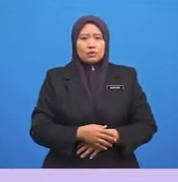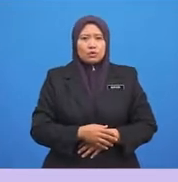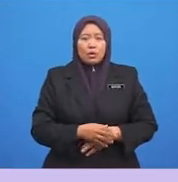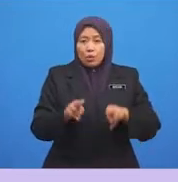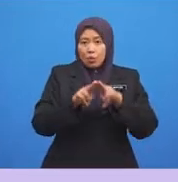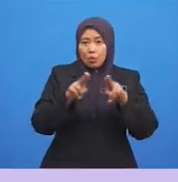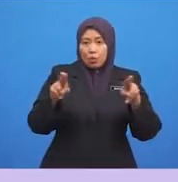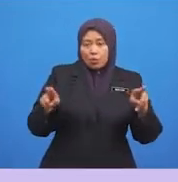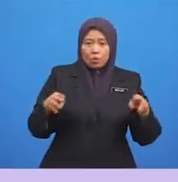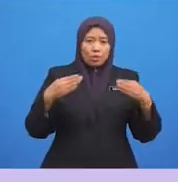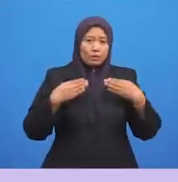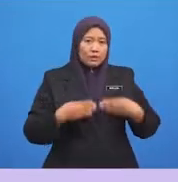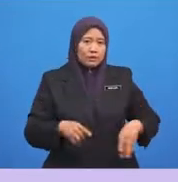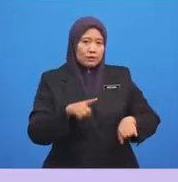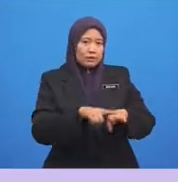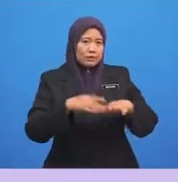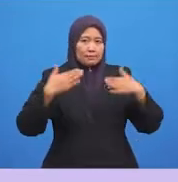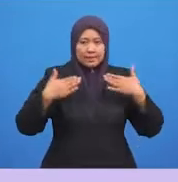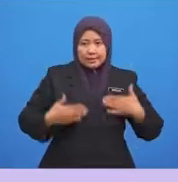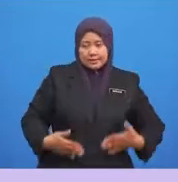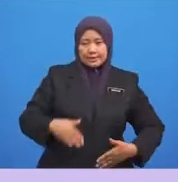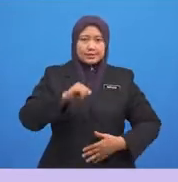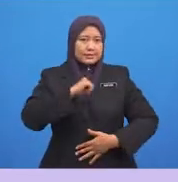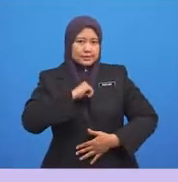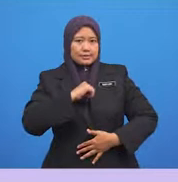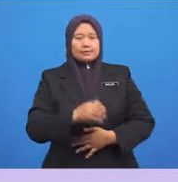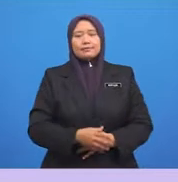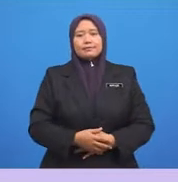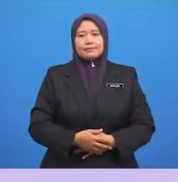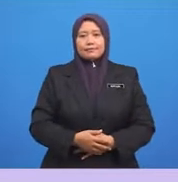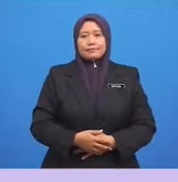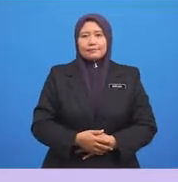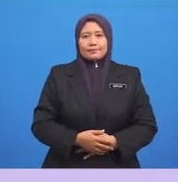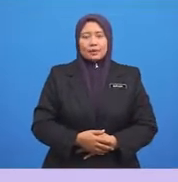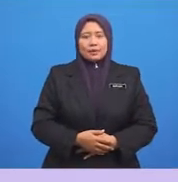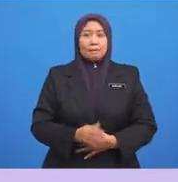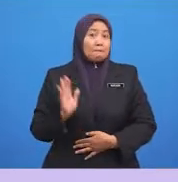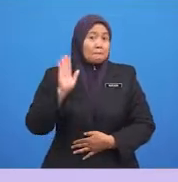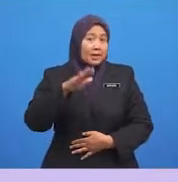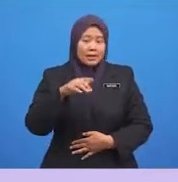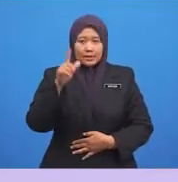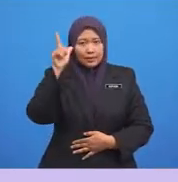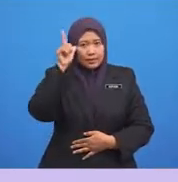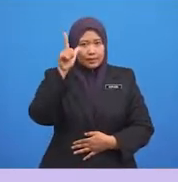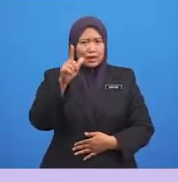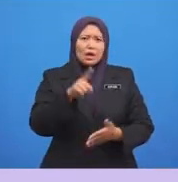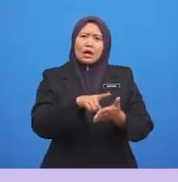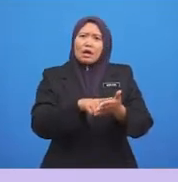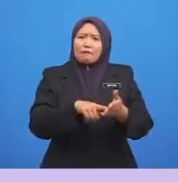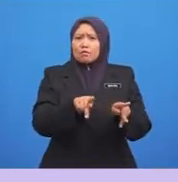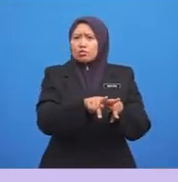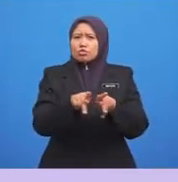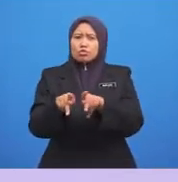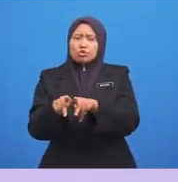baju di badan sendiri. Baiklah murid-murid, mari kita lihat apa pula yang